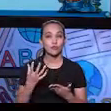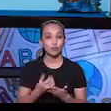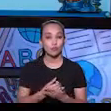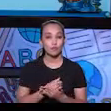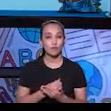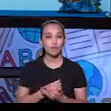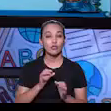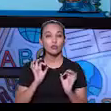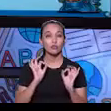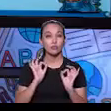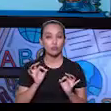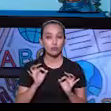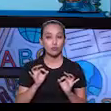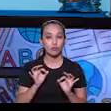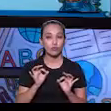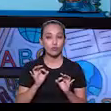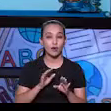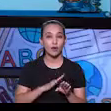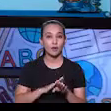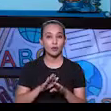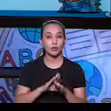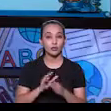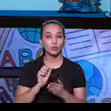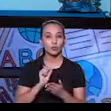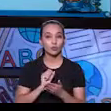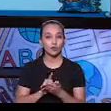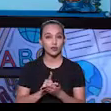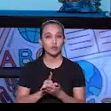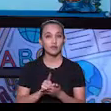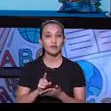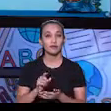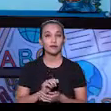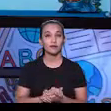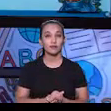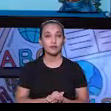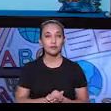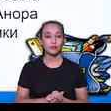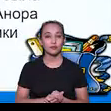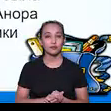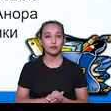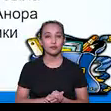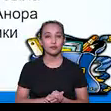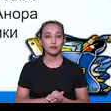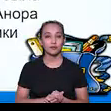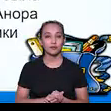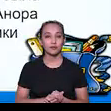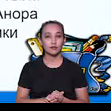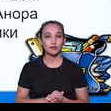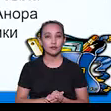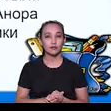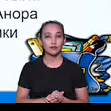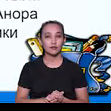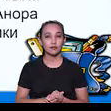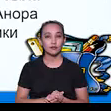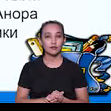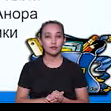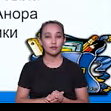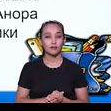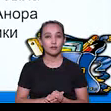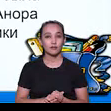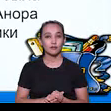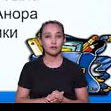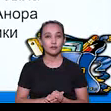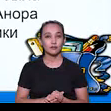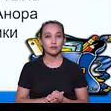хорошо усвоили заданную тему. Ухтучимыз айттылар. Біз торы